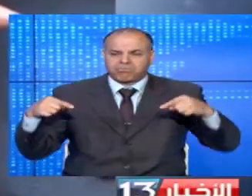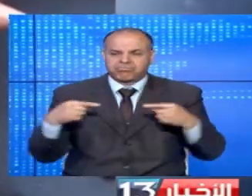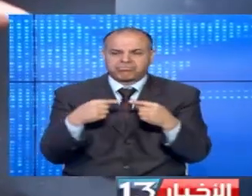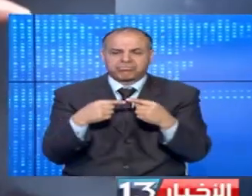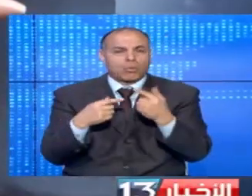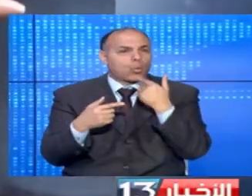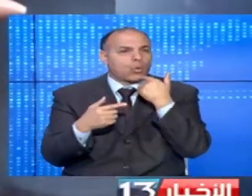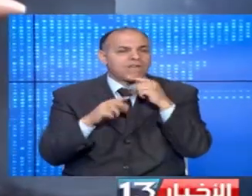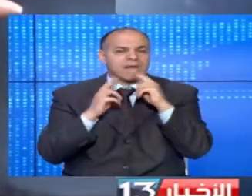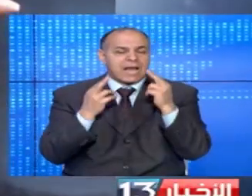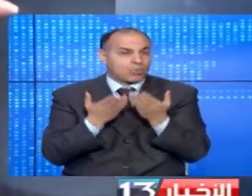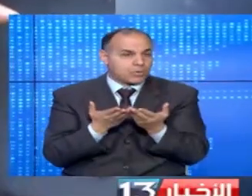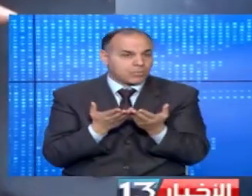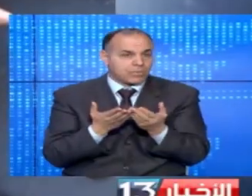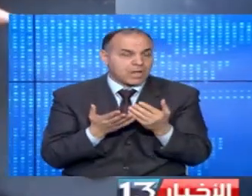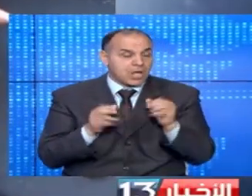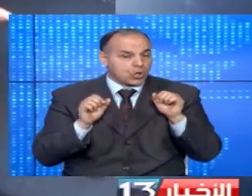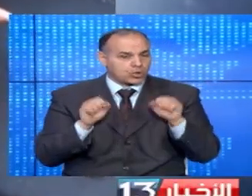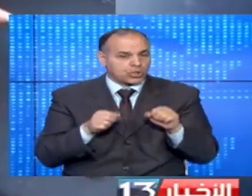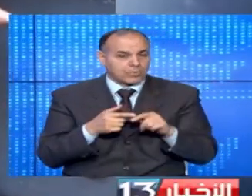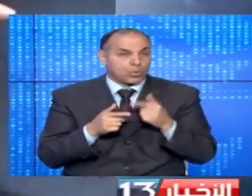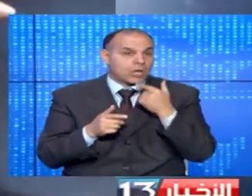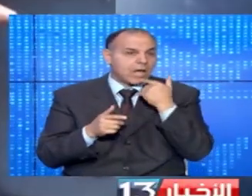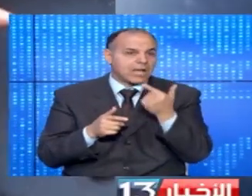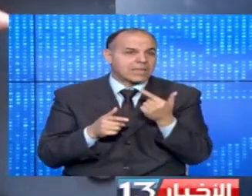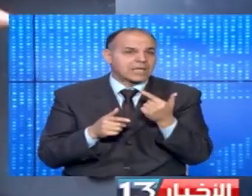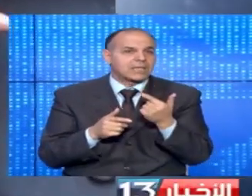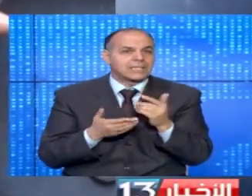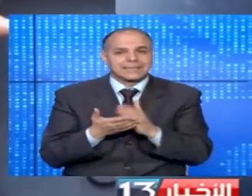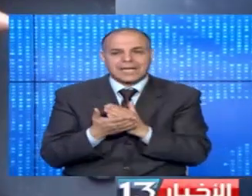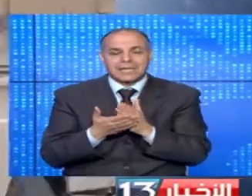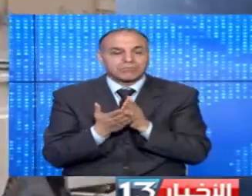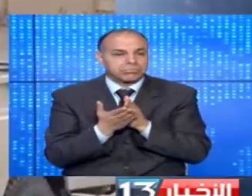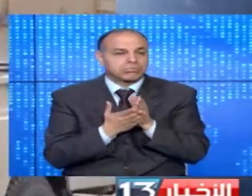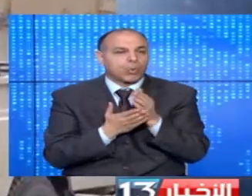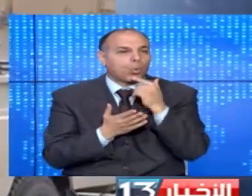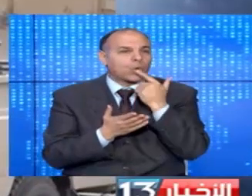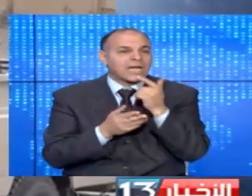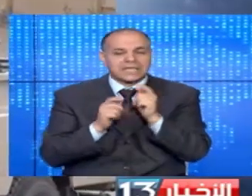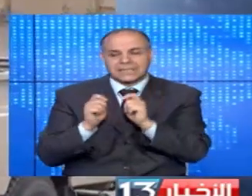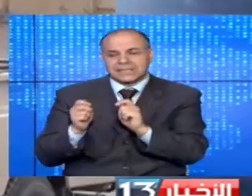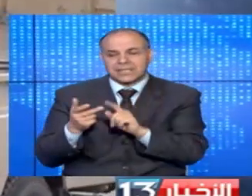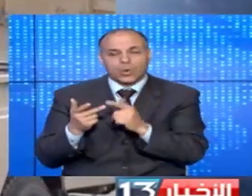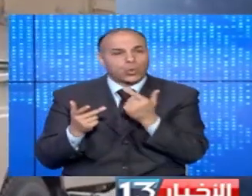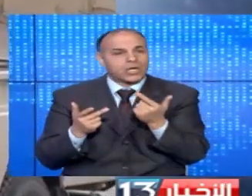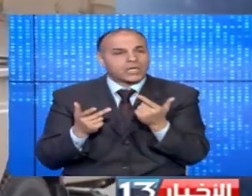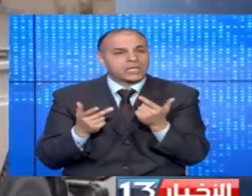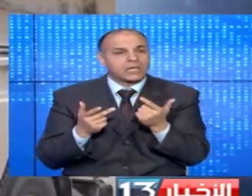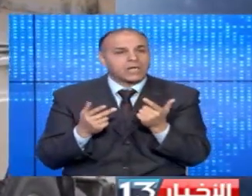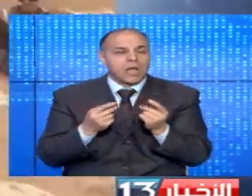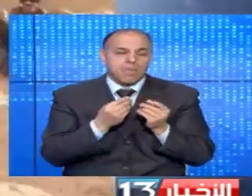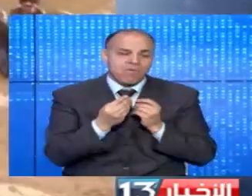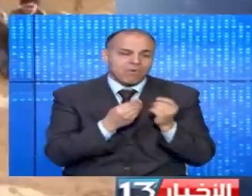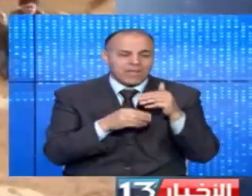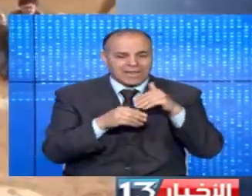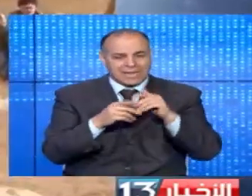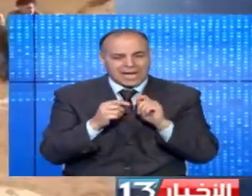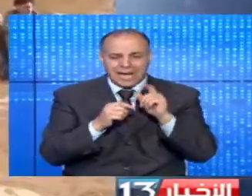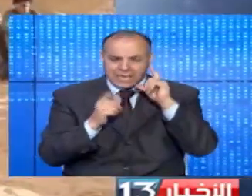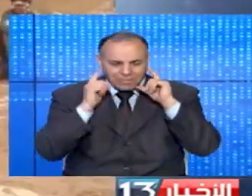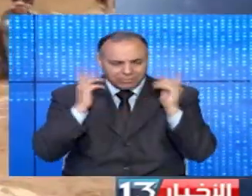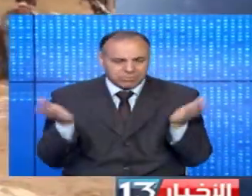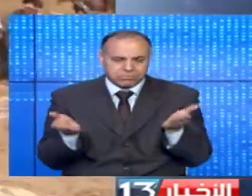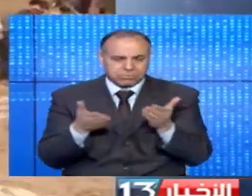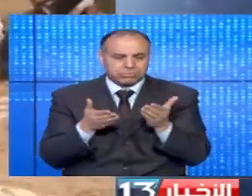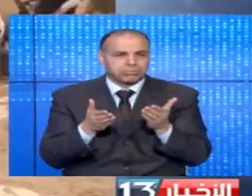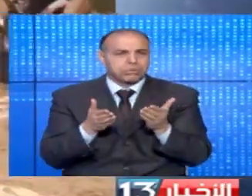نفوذ دولي وانه يمكن بذلك تمهيد الطريق لعمليه سياسيه و لمفاوضات داخليه بليبيا بشان